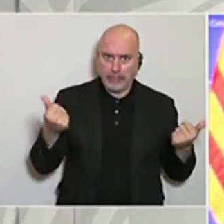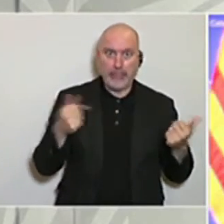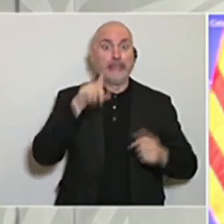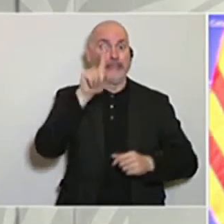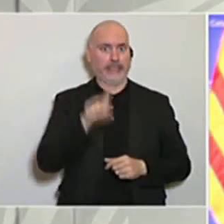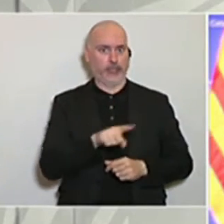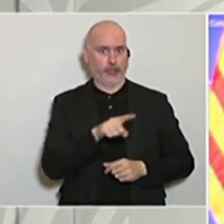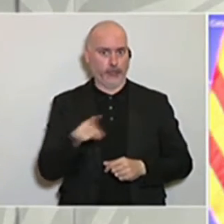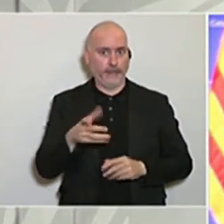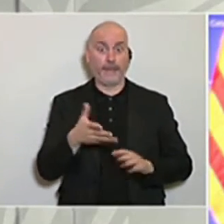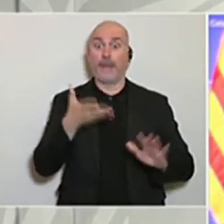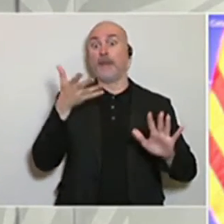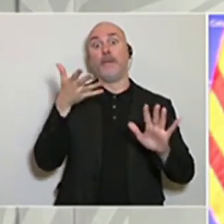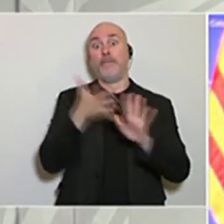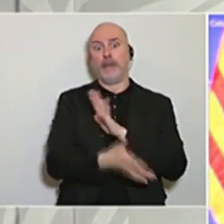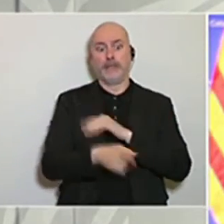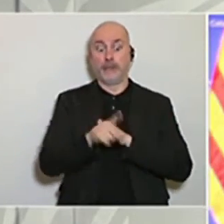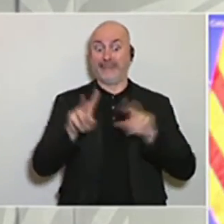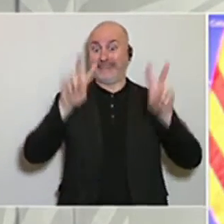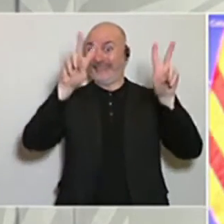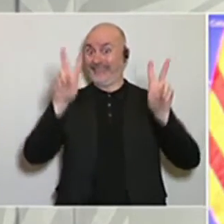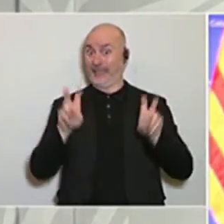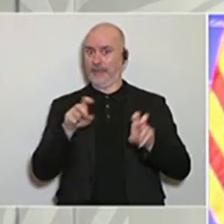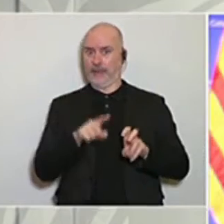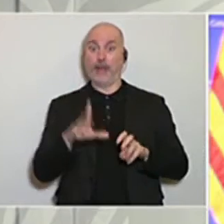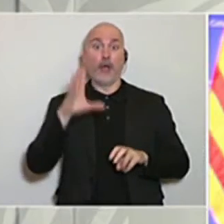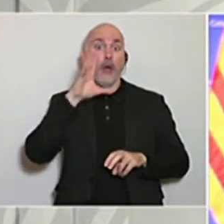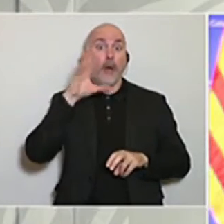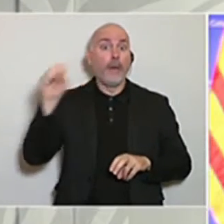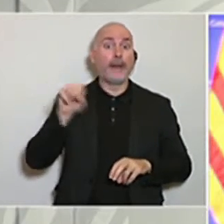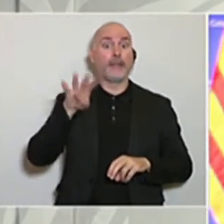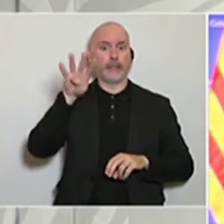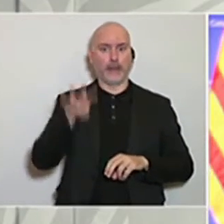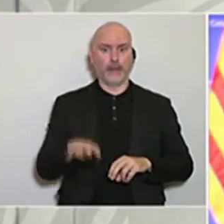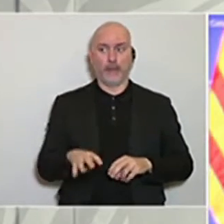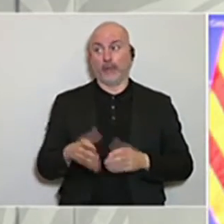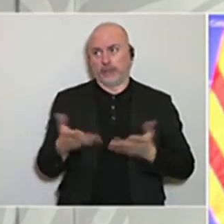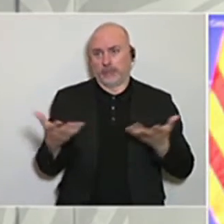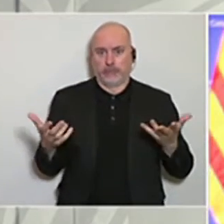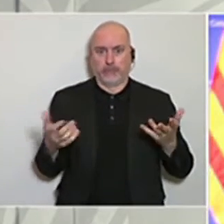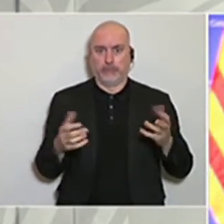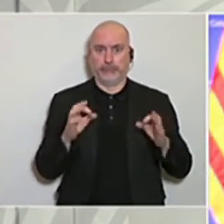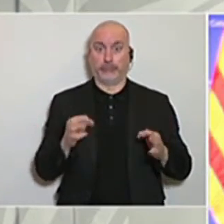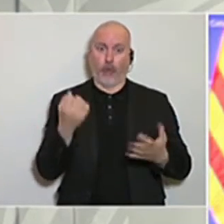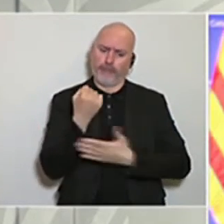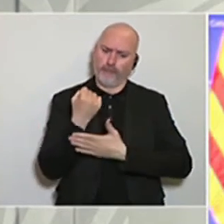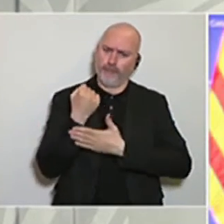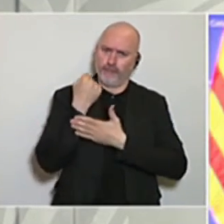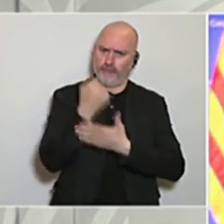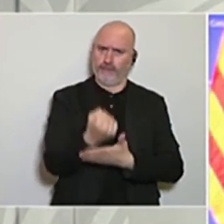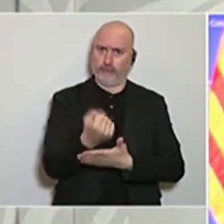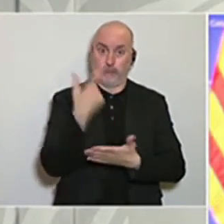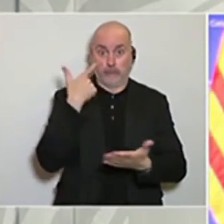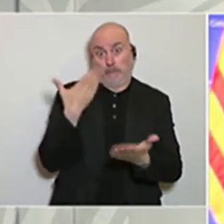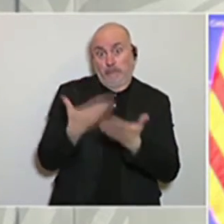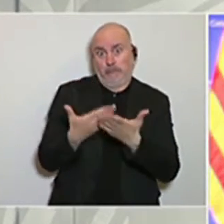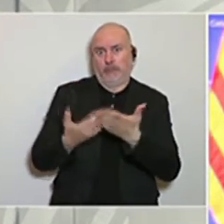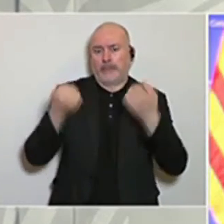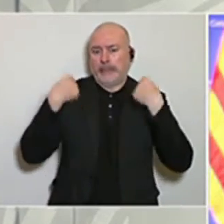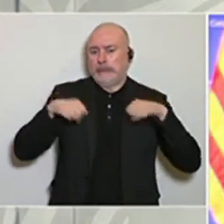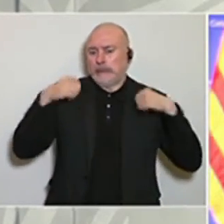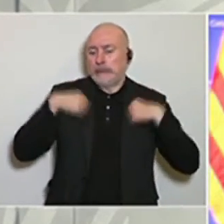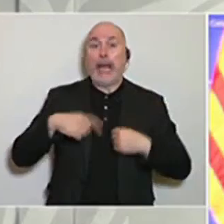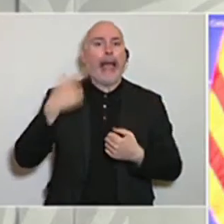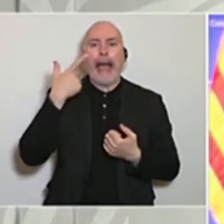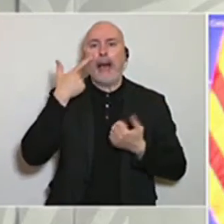I per tant, doncs, en aquest sentit, doncs, el govern de Catalunya doncs, va diguem, donar suport en aquest assaig clínic